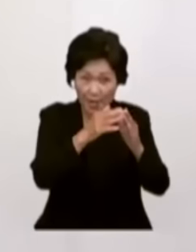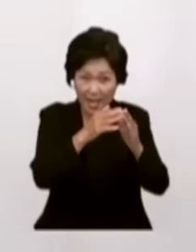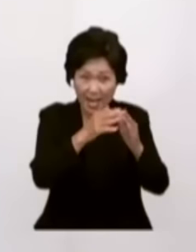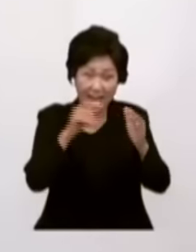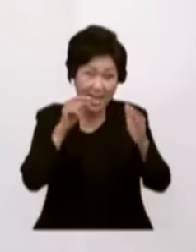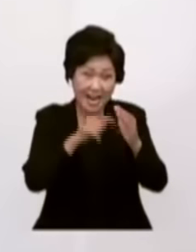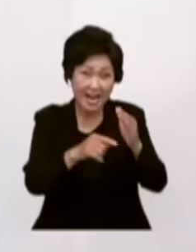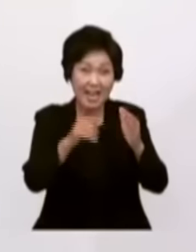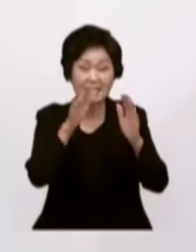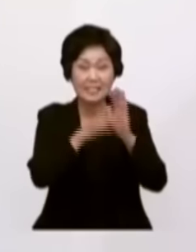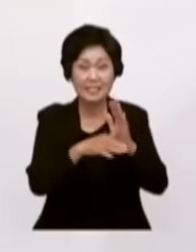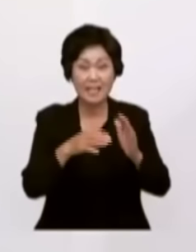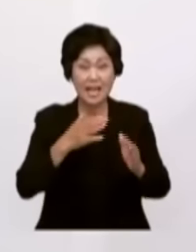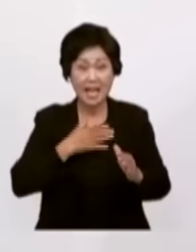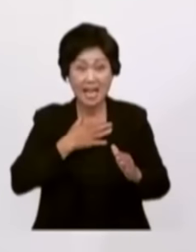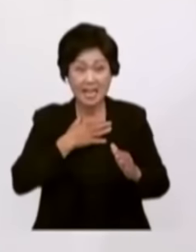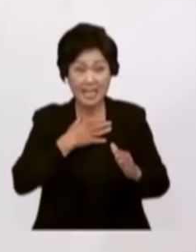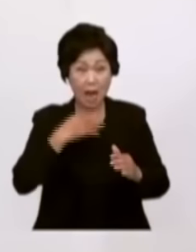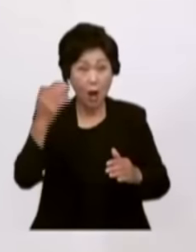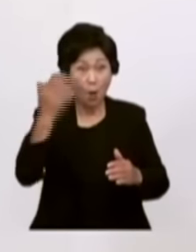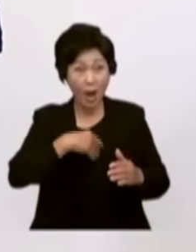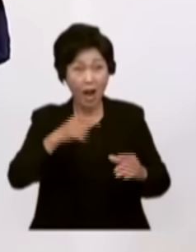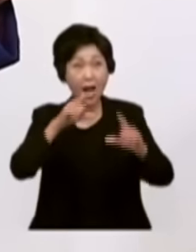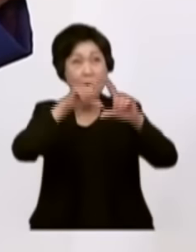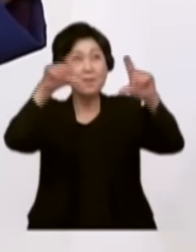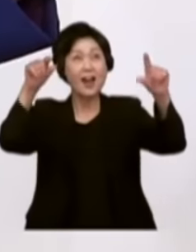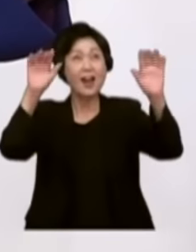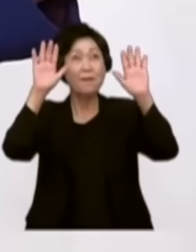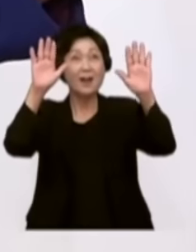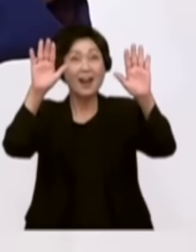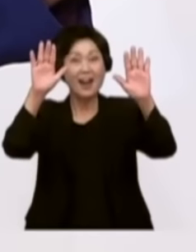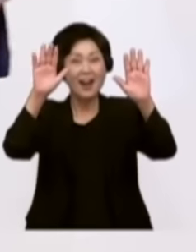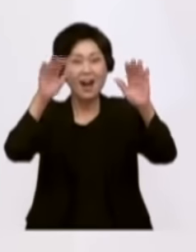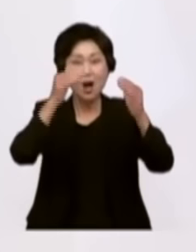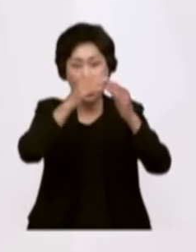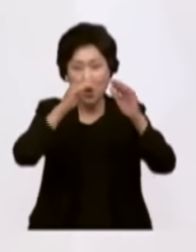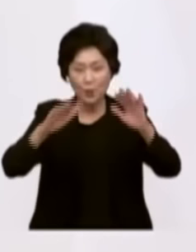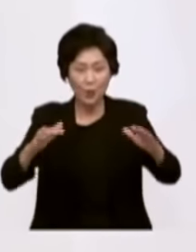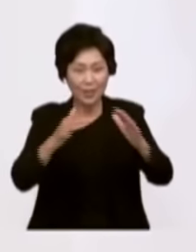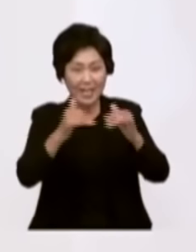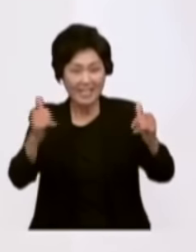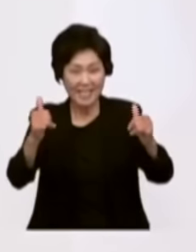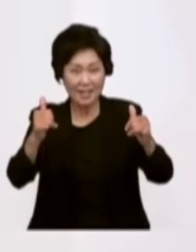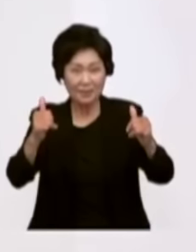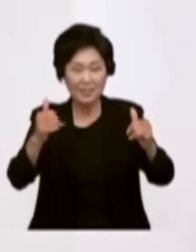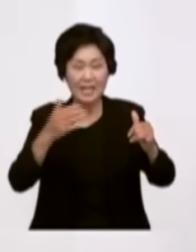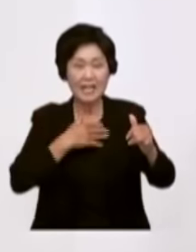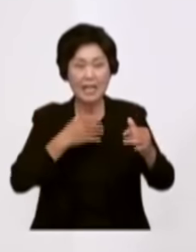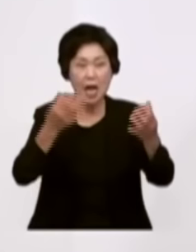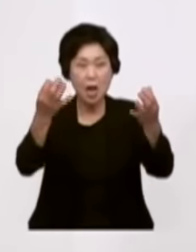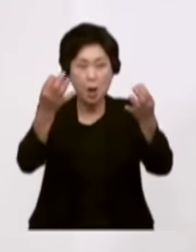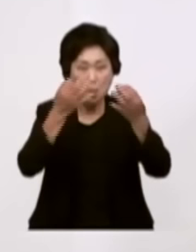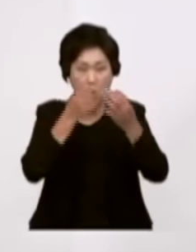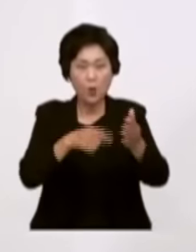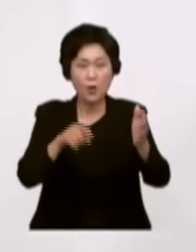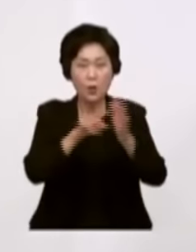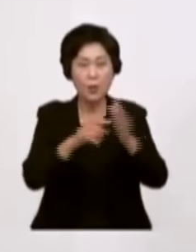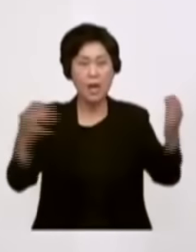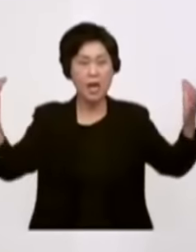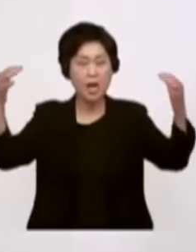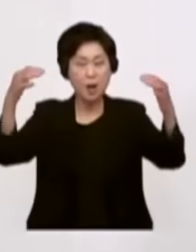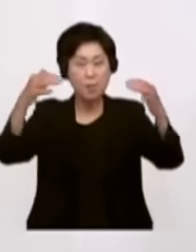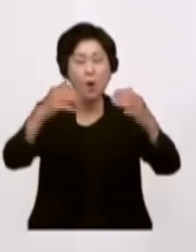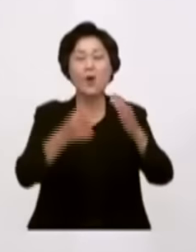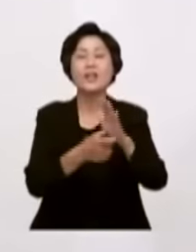이렇게 프랭카드가 조영구 우리 교회 와? 하면서 그 동네 분들이 전부 다 나를 보기 위해서 올 정도로